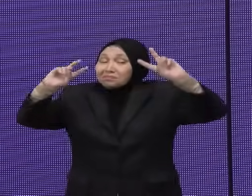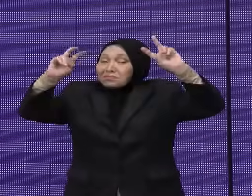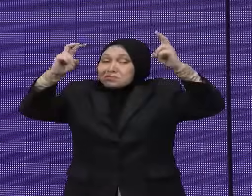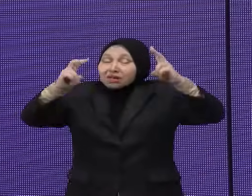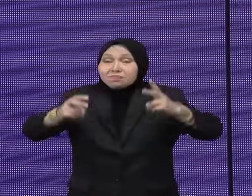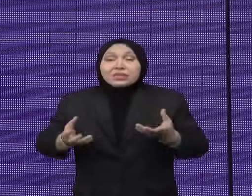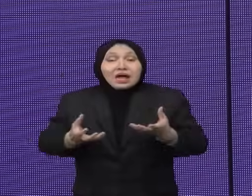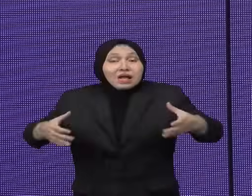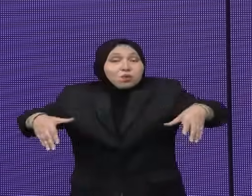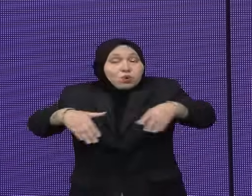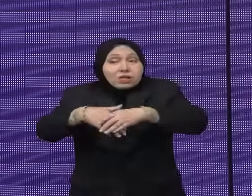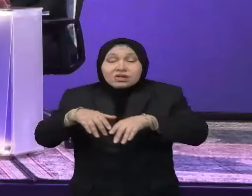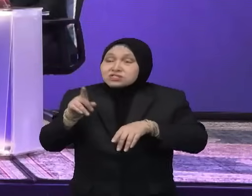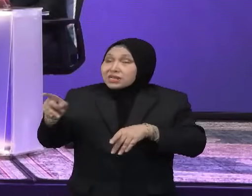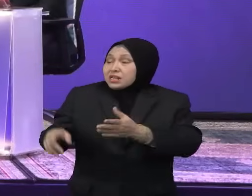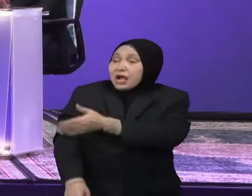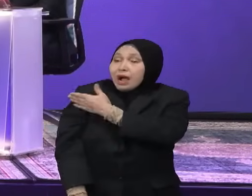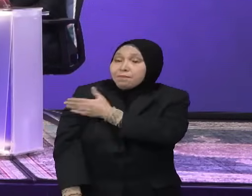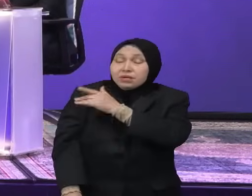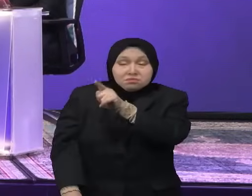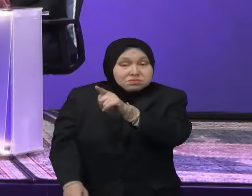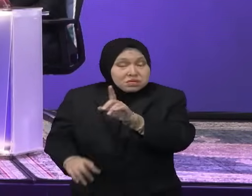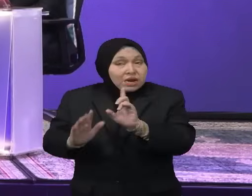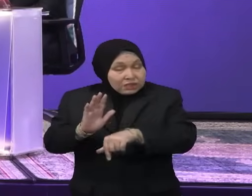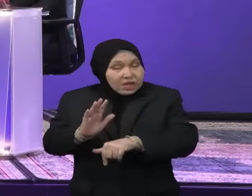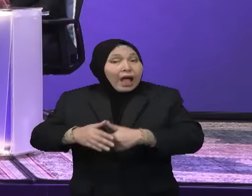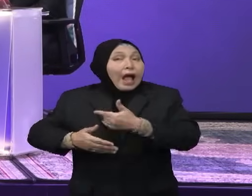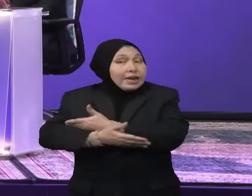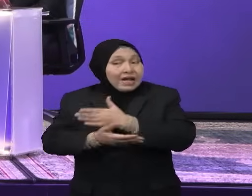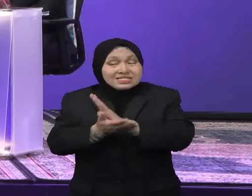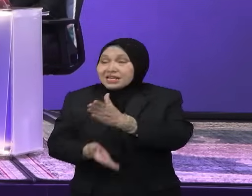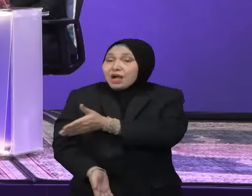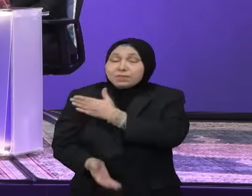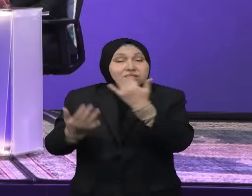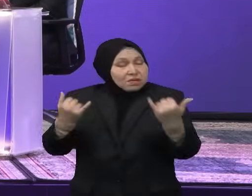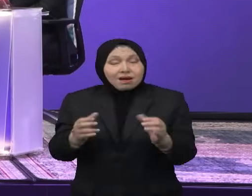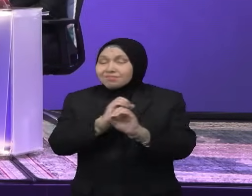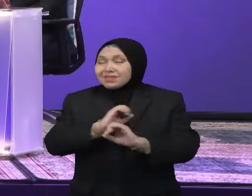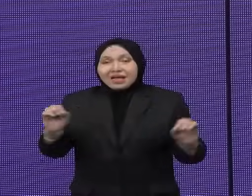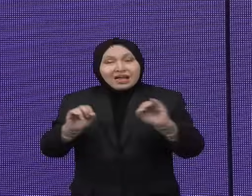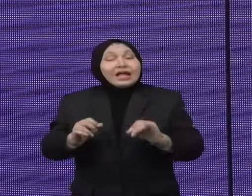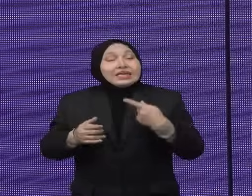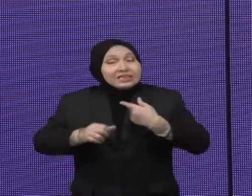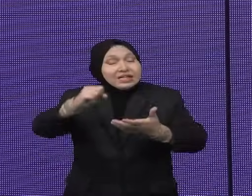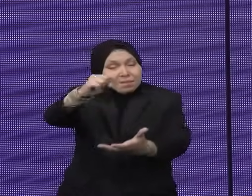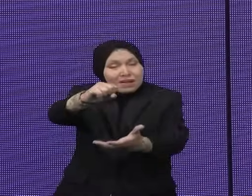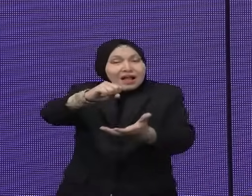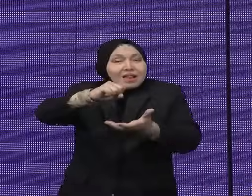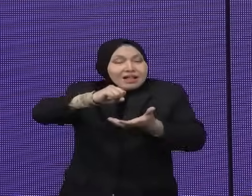nak kahwin di sana. Oh, ini hamba. Hamba nanti anak jadi hamba. Tak ada dah. Kan? Sekarang ini kita dibekalkan